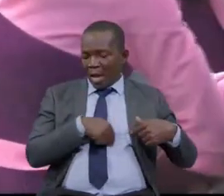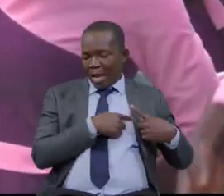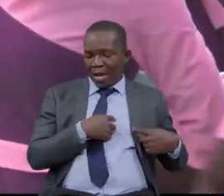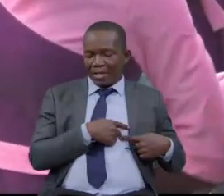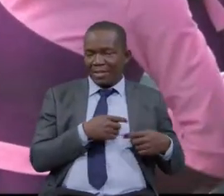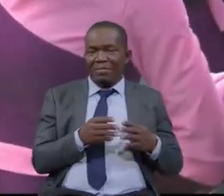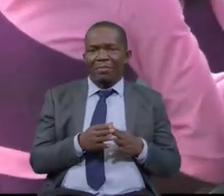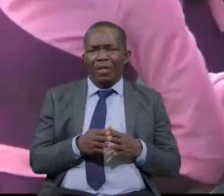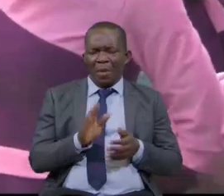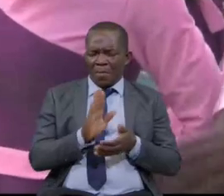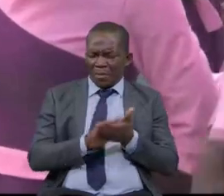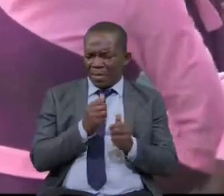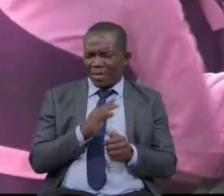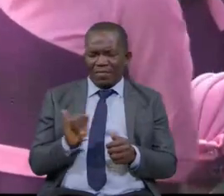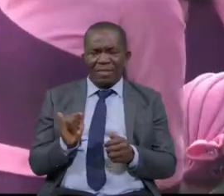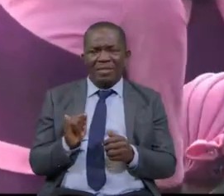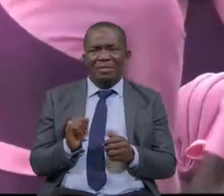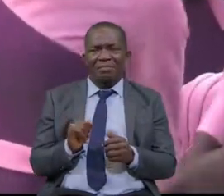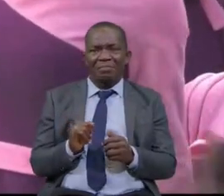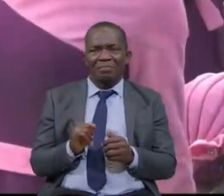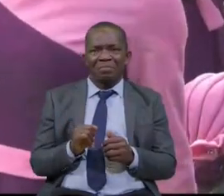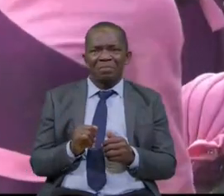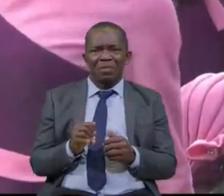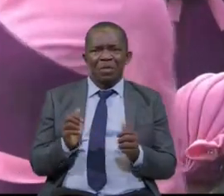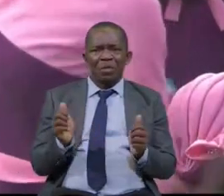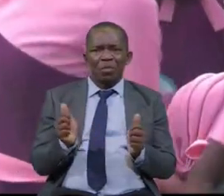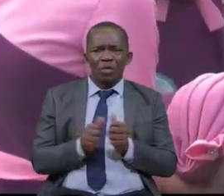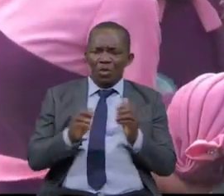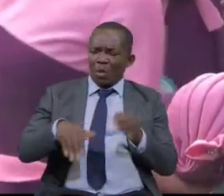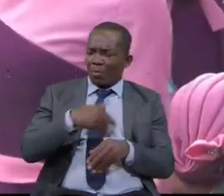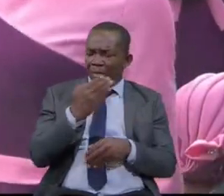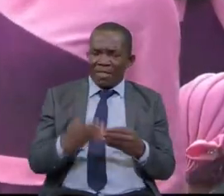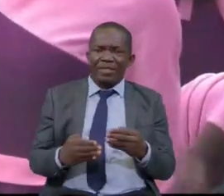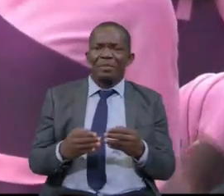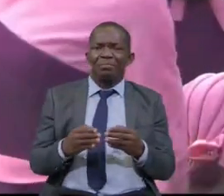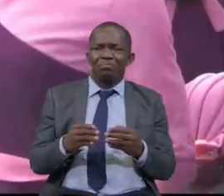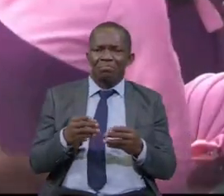avec foi, de façon explicite,